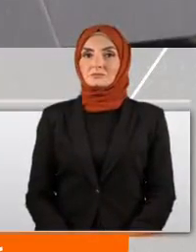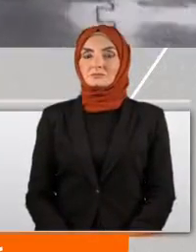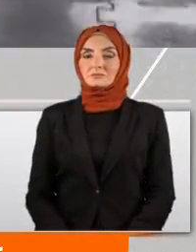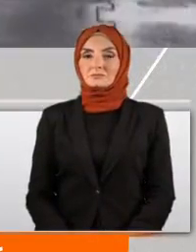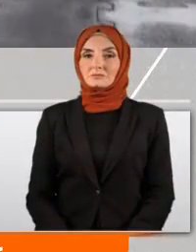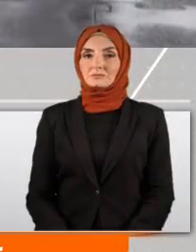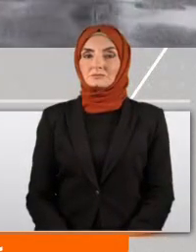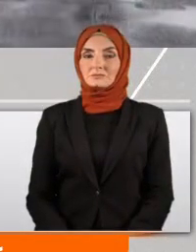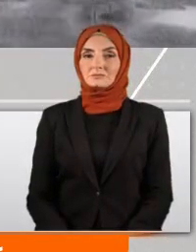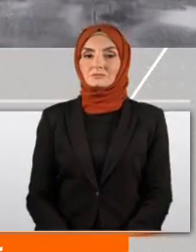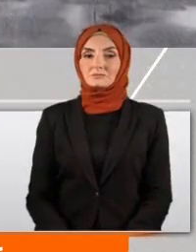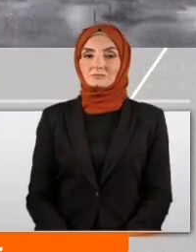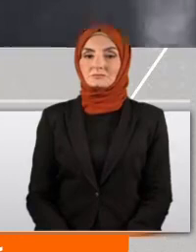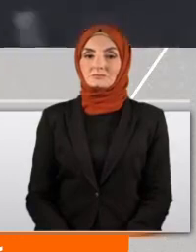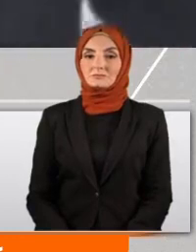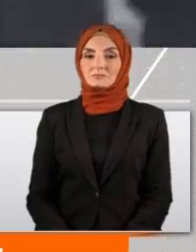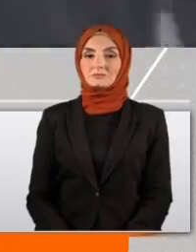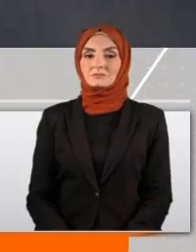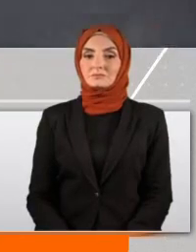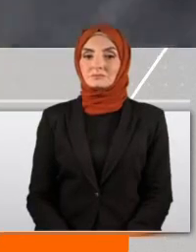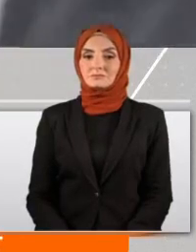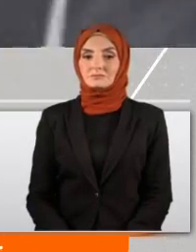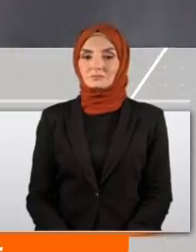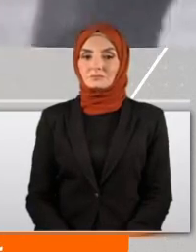yağış alacak gibi görünüyor. Ekim ve Kasım